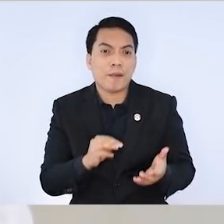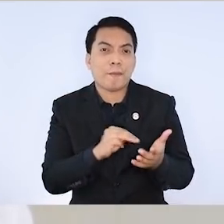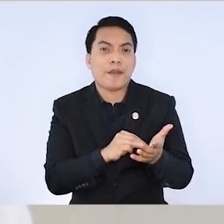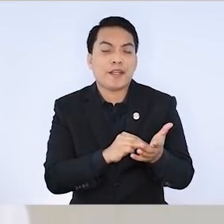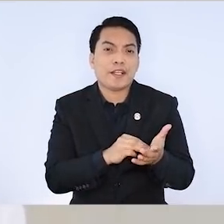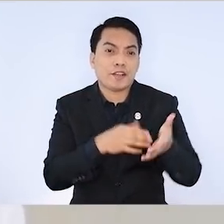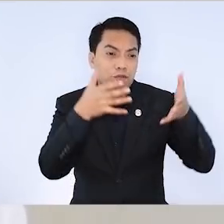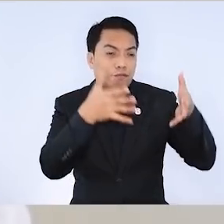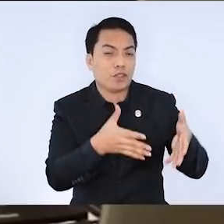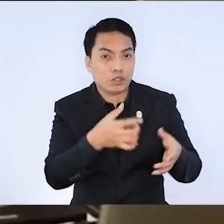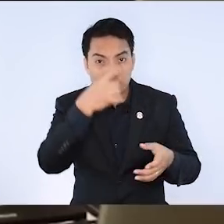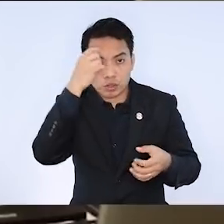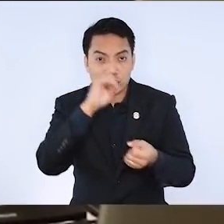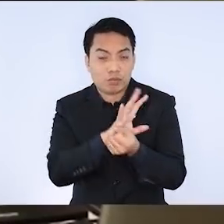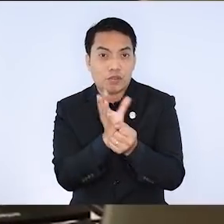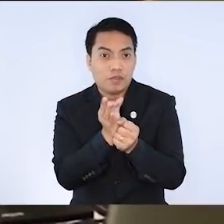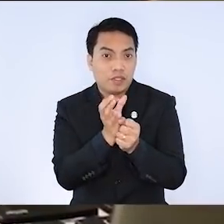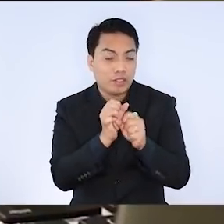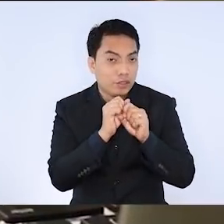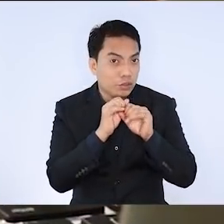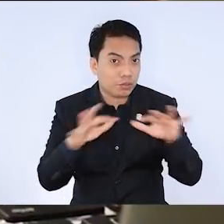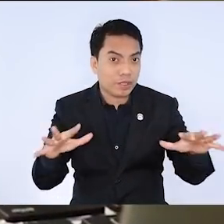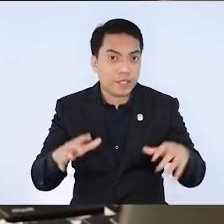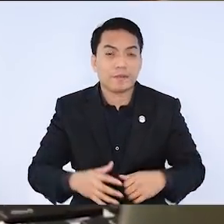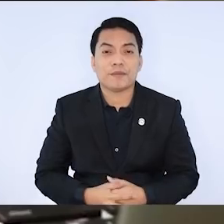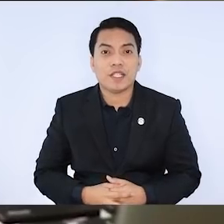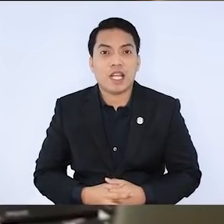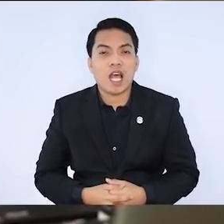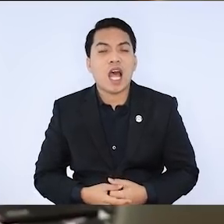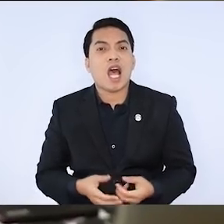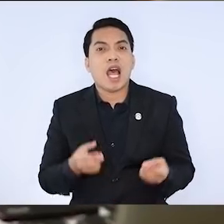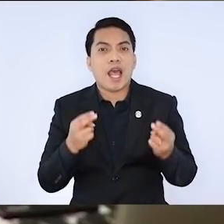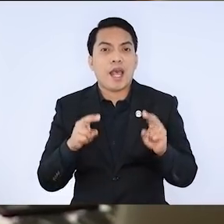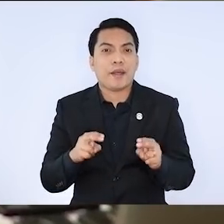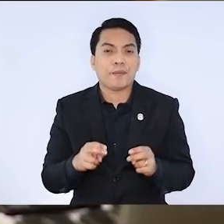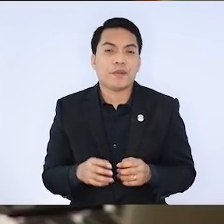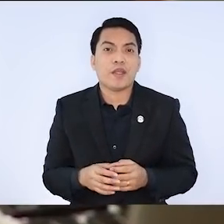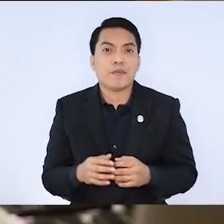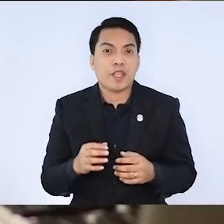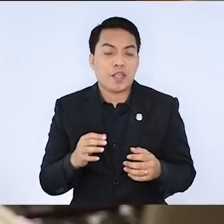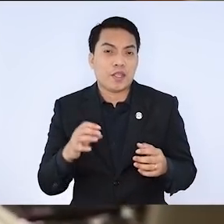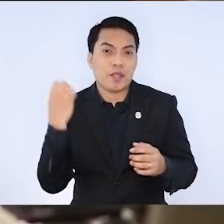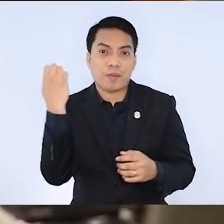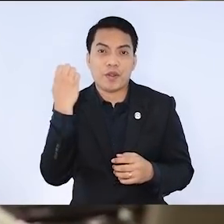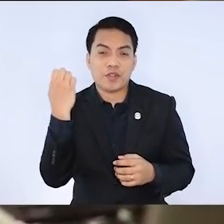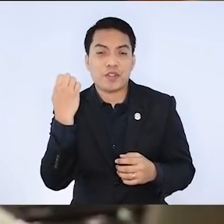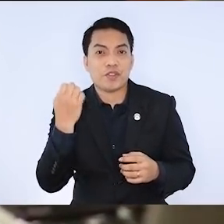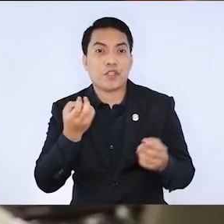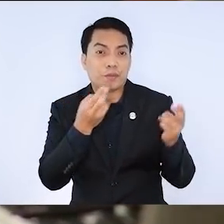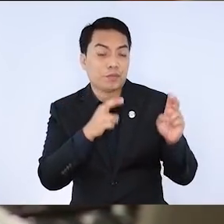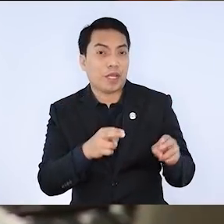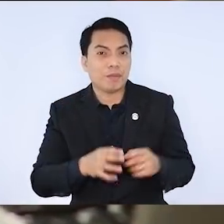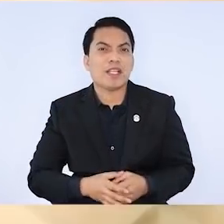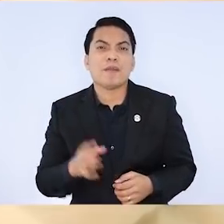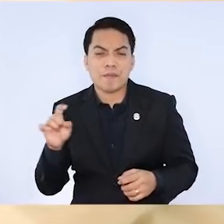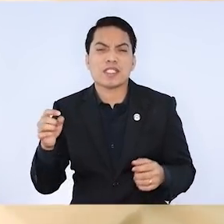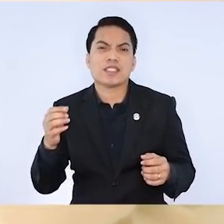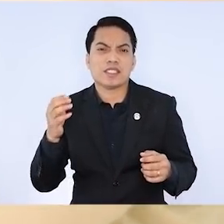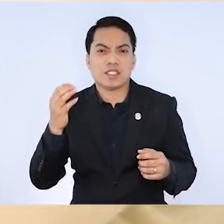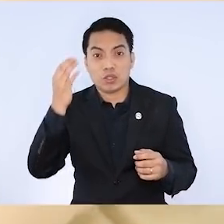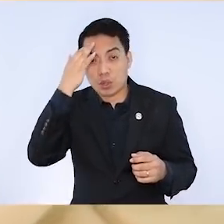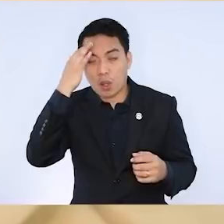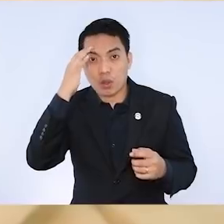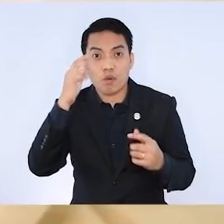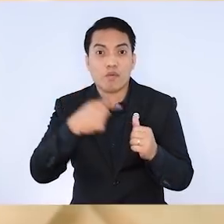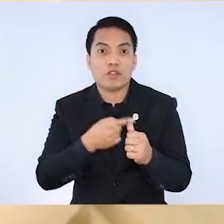attention dahil sa pandemya. Kapag may emergency cases ay mahalaga ay may alam tayo sa first aid. Malimit kasi